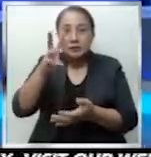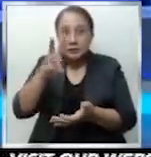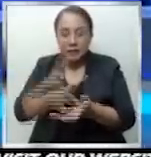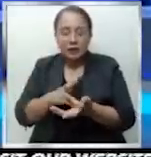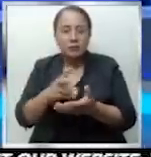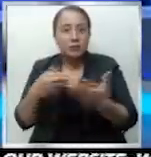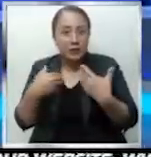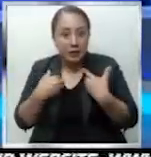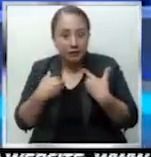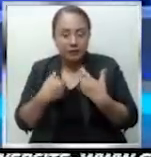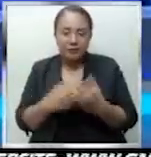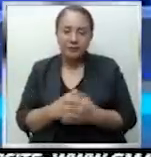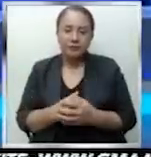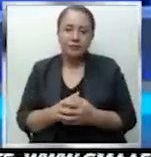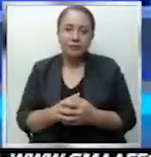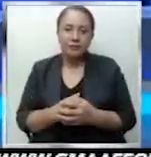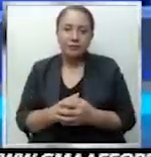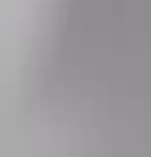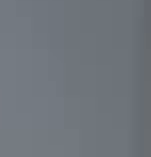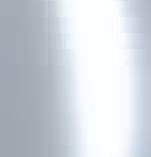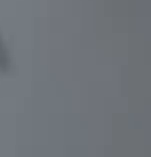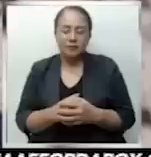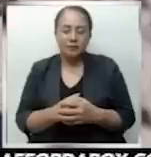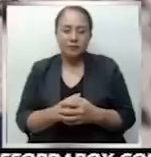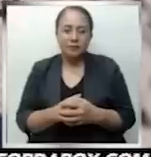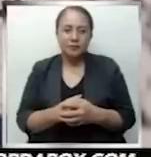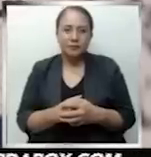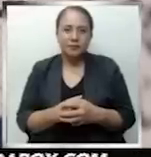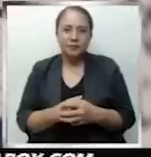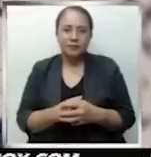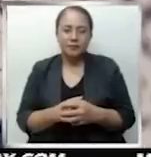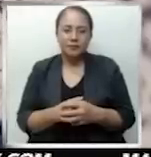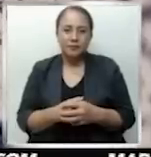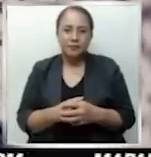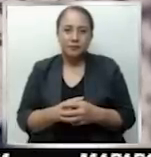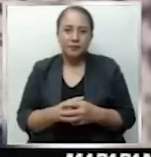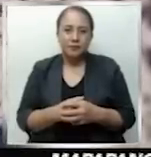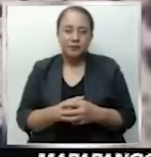Yan naman ang tinutukan ni Sandra Aguinaldo.